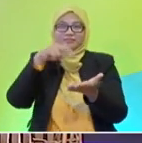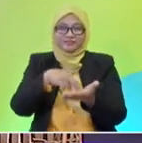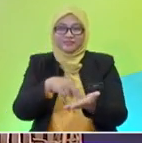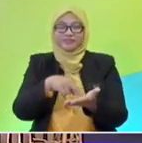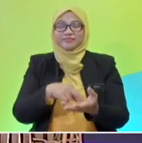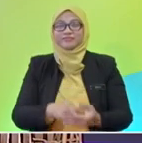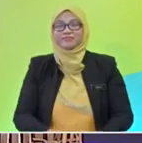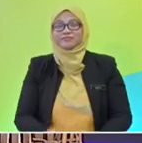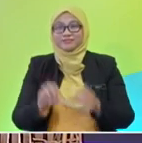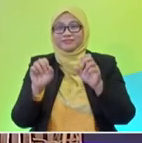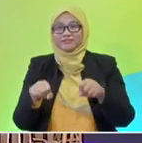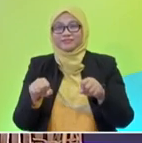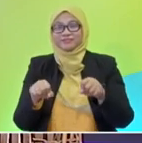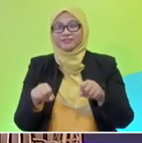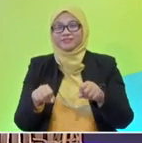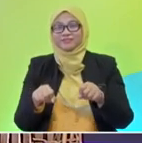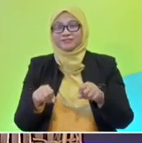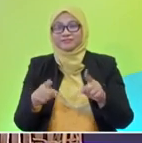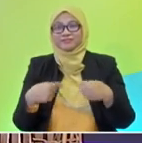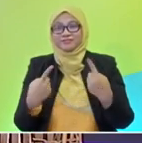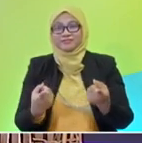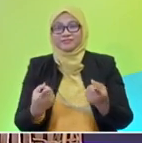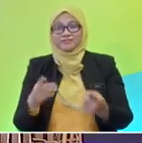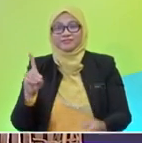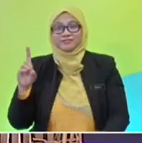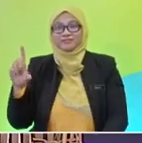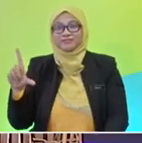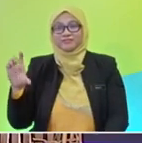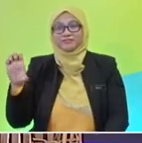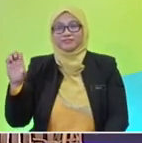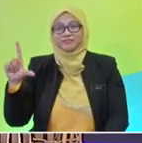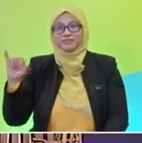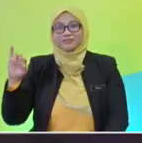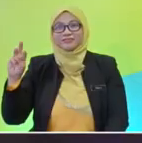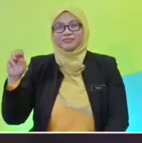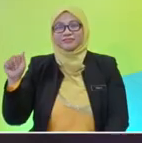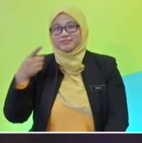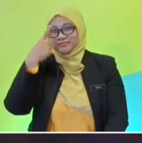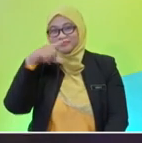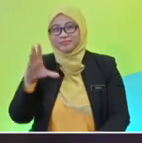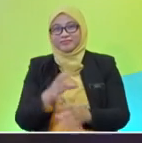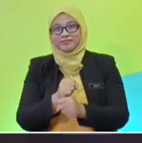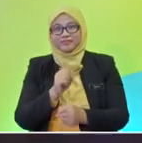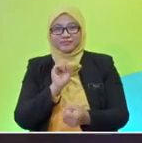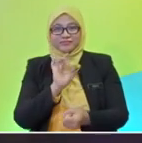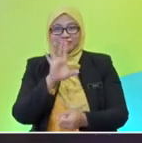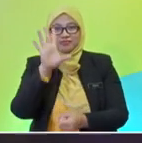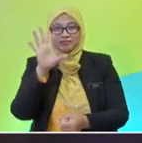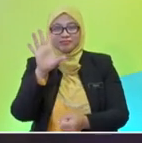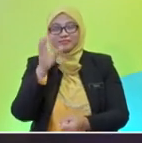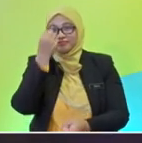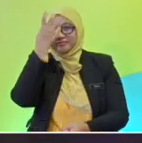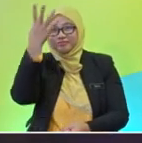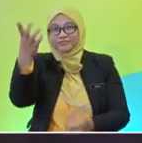rujukan. Jadi boleh akses Pelantar D5 KPM untuk dapatkan maklumat yang lebih lanjut. Pelantar D5 KPM seperti pautan yang